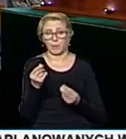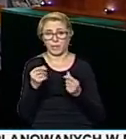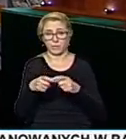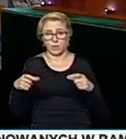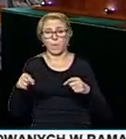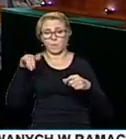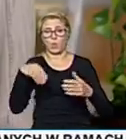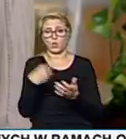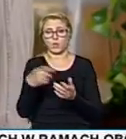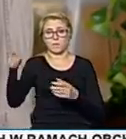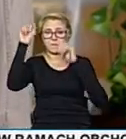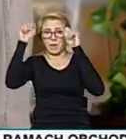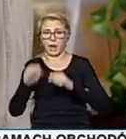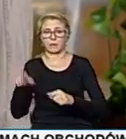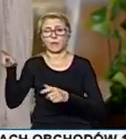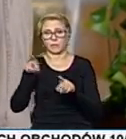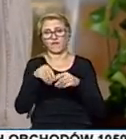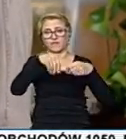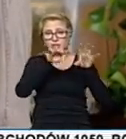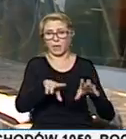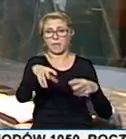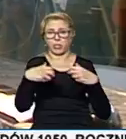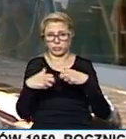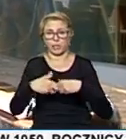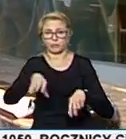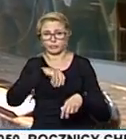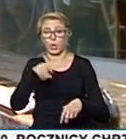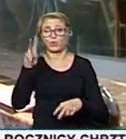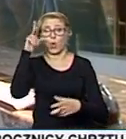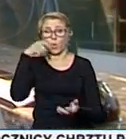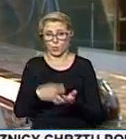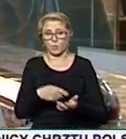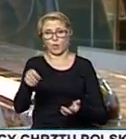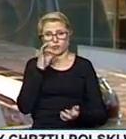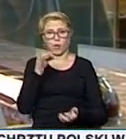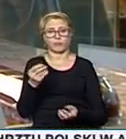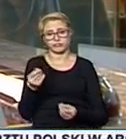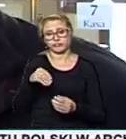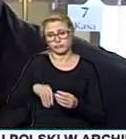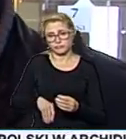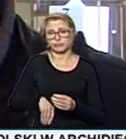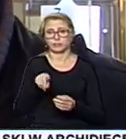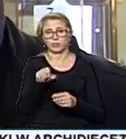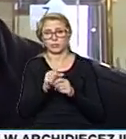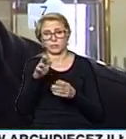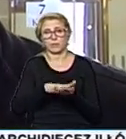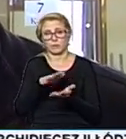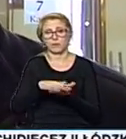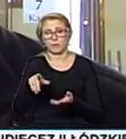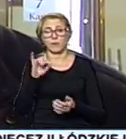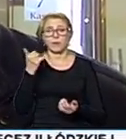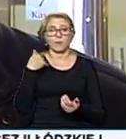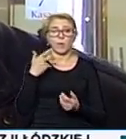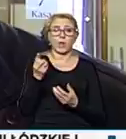można kupić w oddziałach banków, ale także w sklepach internetowych. Zdaniem kupujących to dobra inwestycja. W zależności jaka była